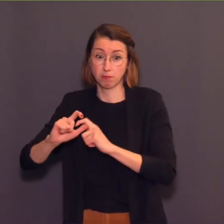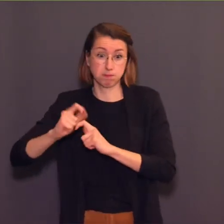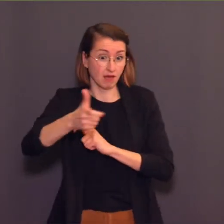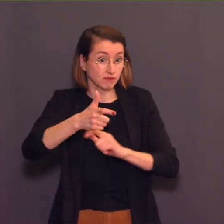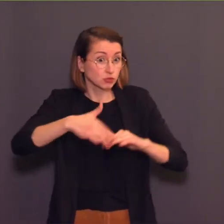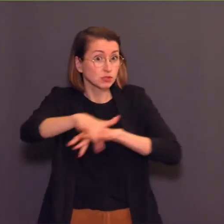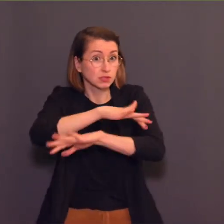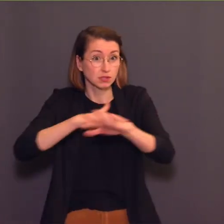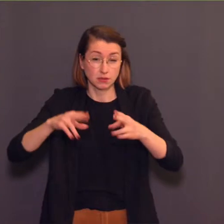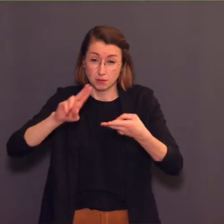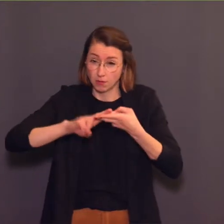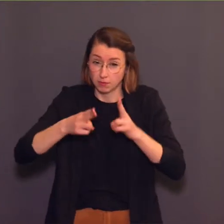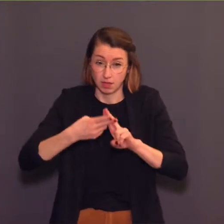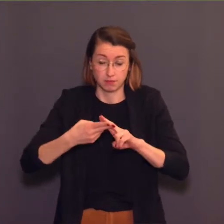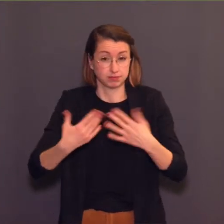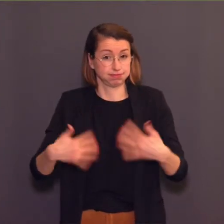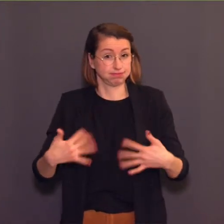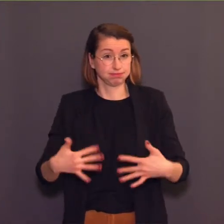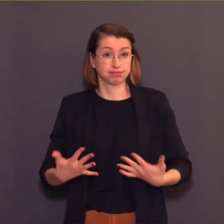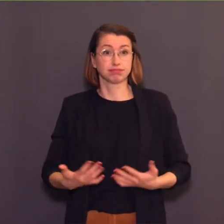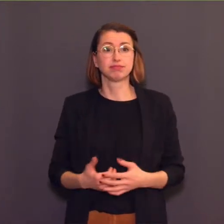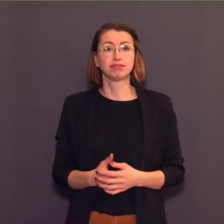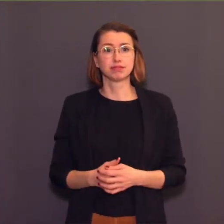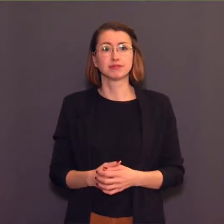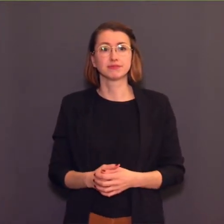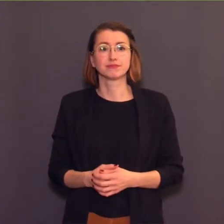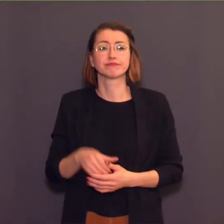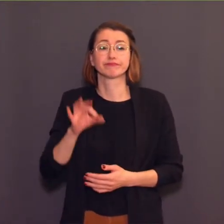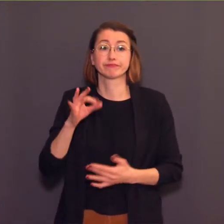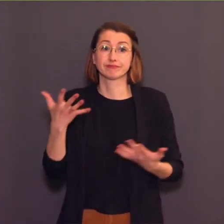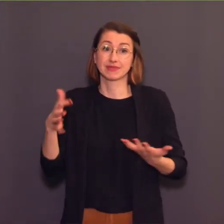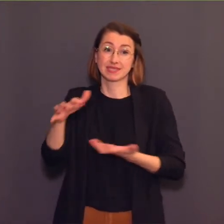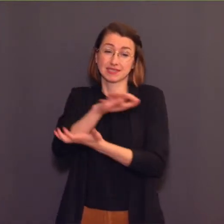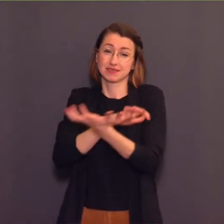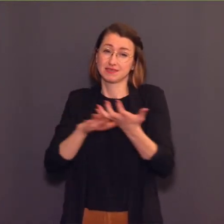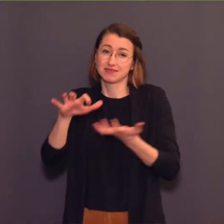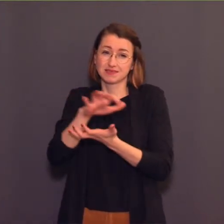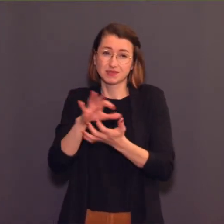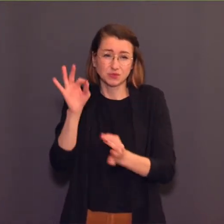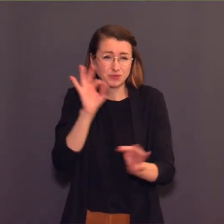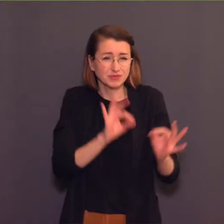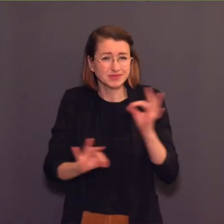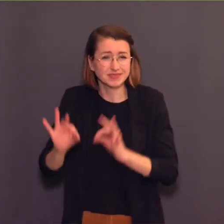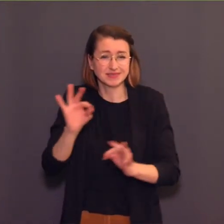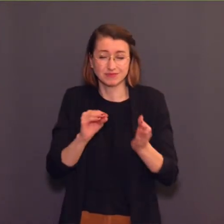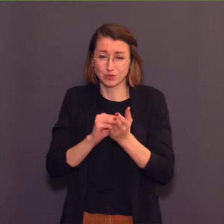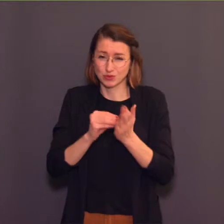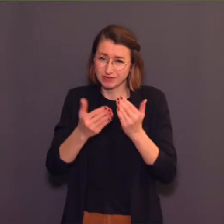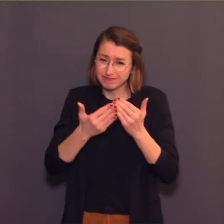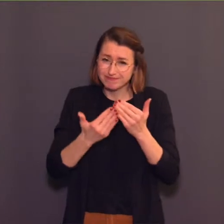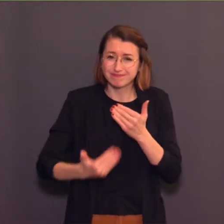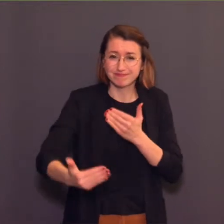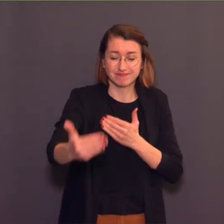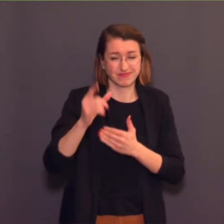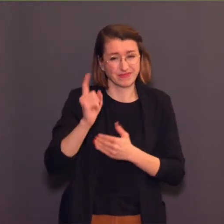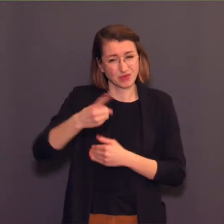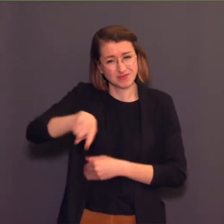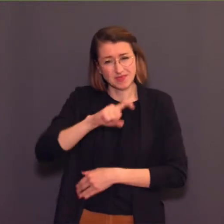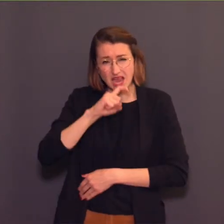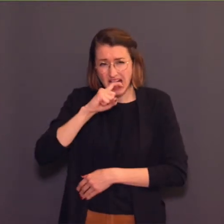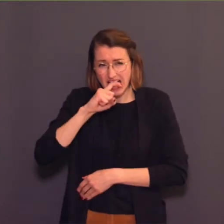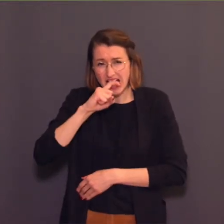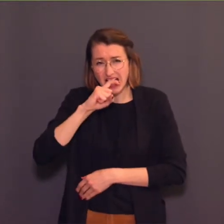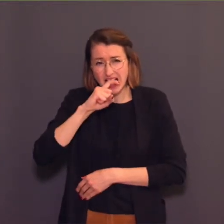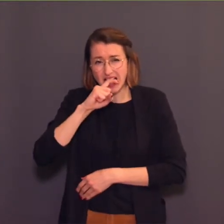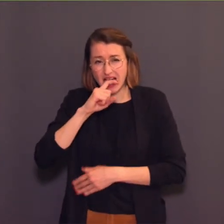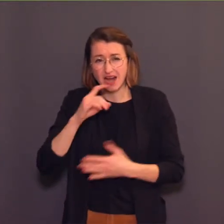vrai que, pour l'instant, il faut encore serrer les dents pendant un certain temps. Il faut encore tenir le coup pendant un certain temps pour